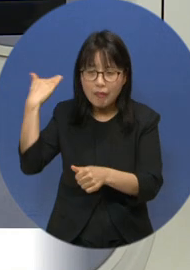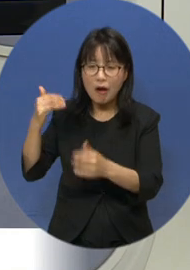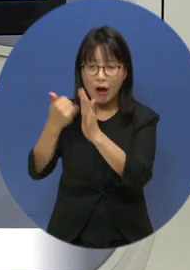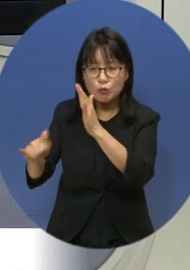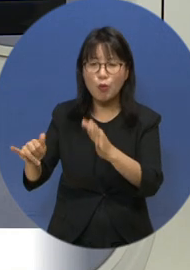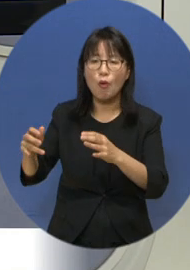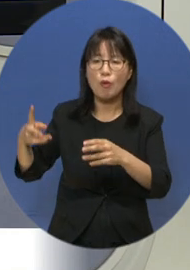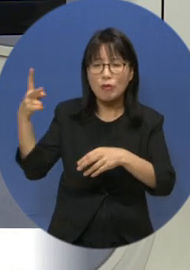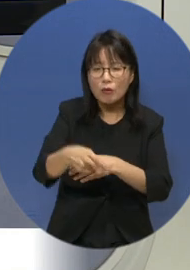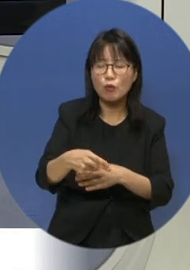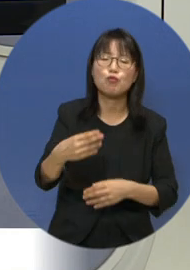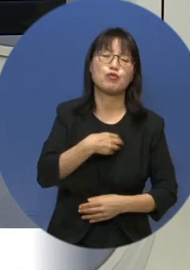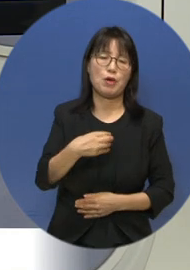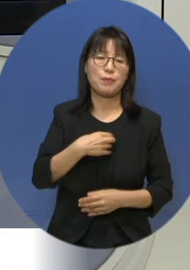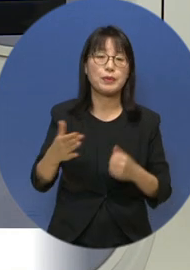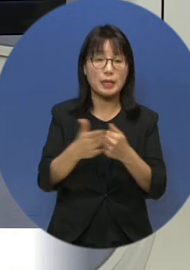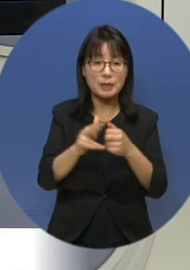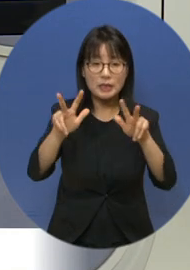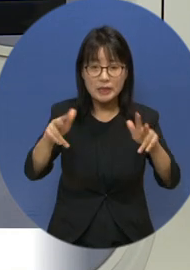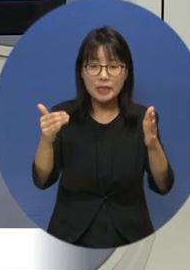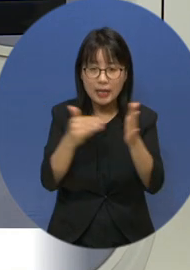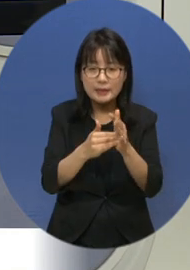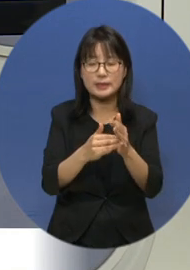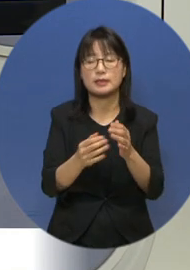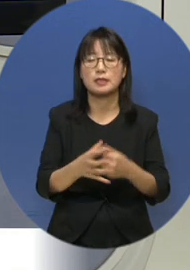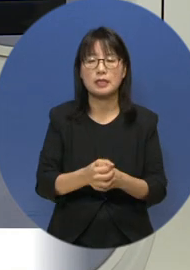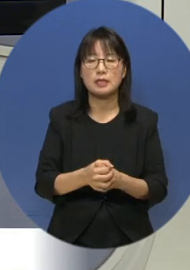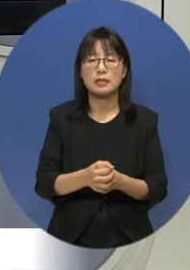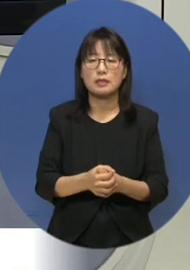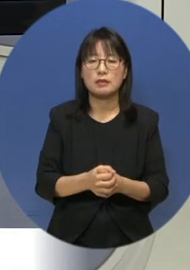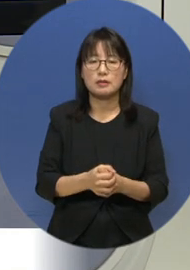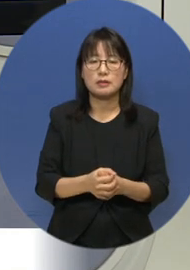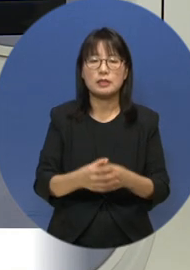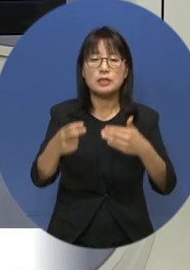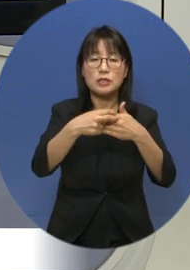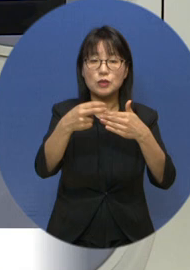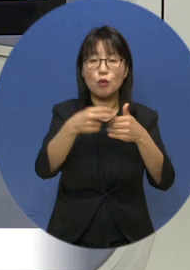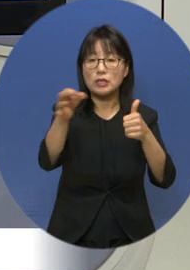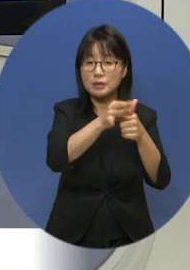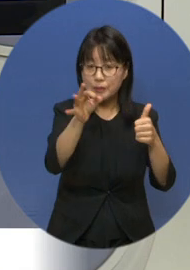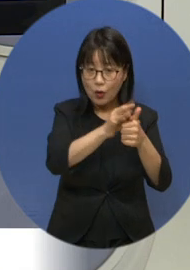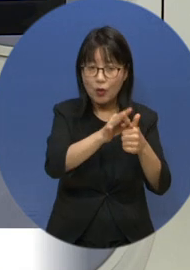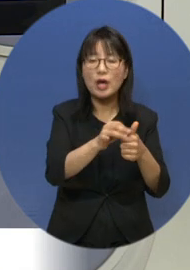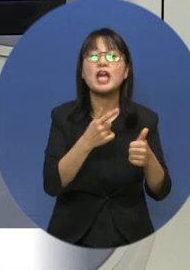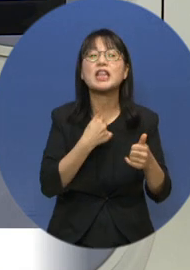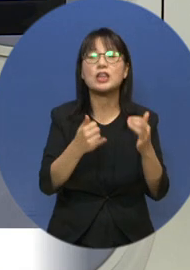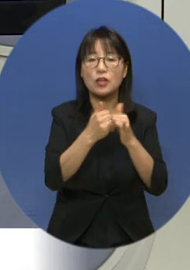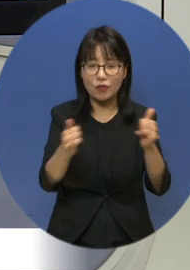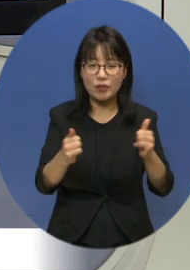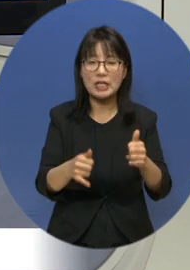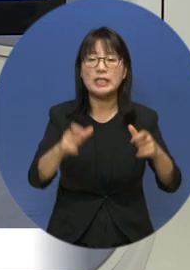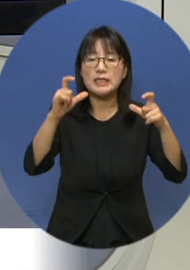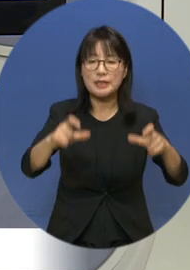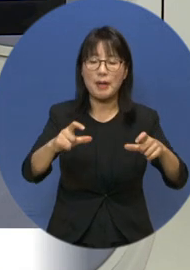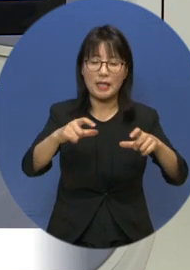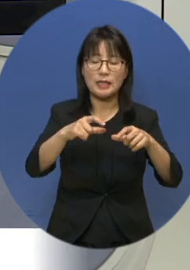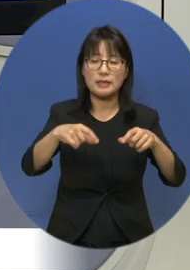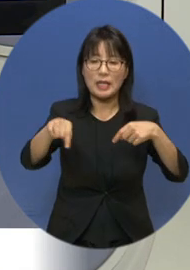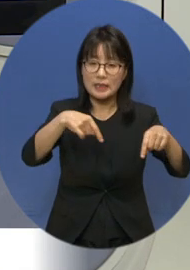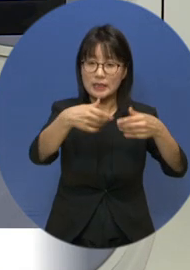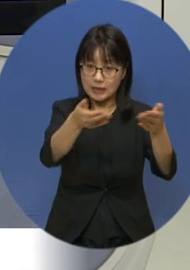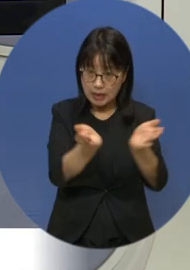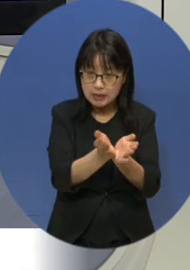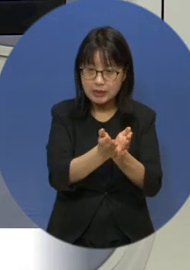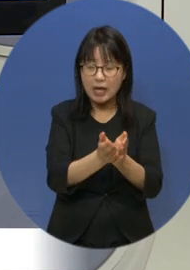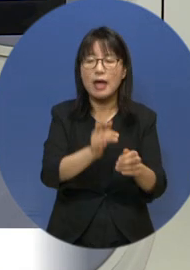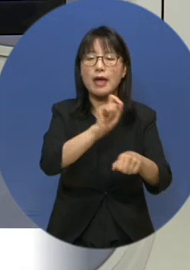행여 완 저에게 의료 구급 수급 자격을 부여한 지방자치단체의 주민센터를 행정상 관리 주소로